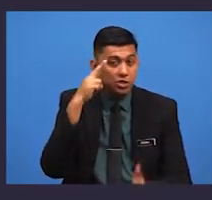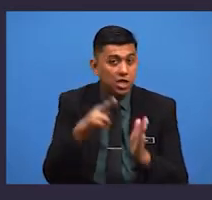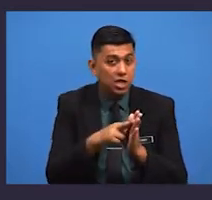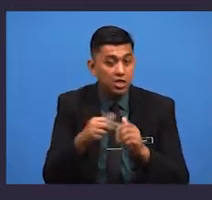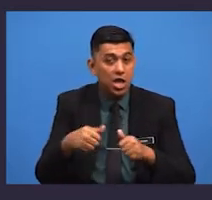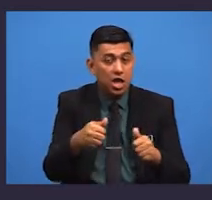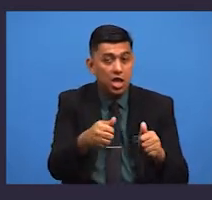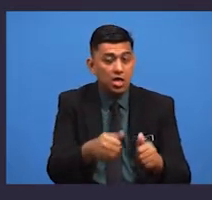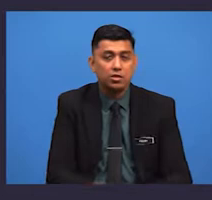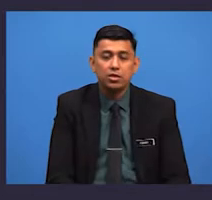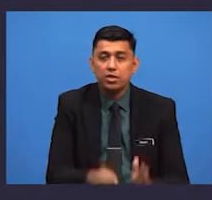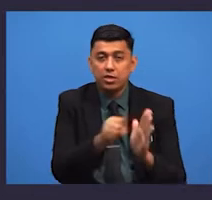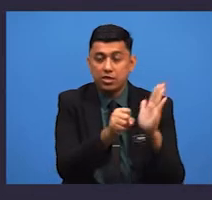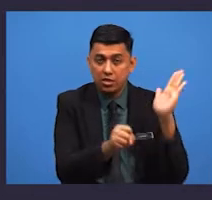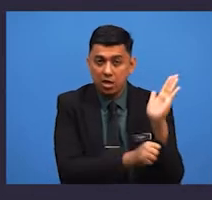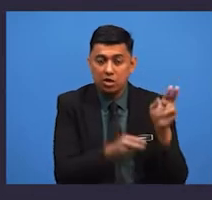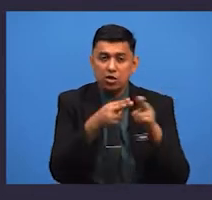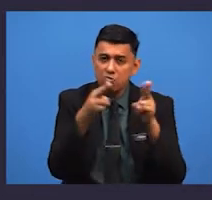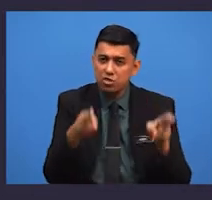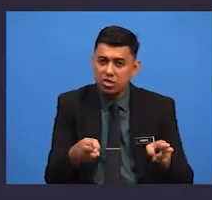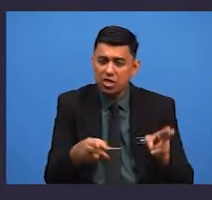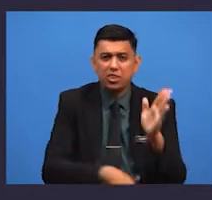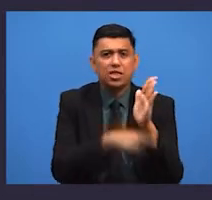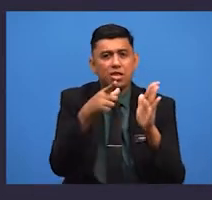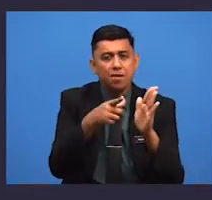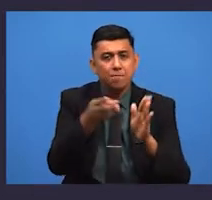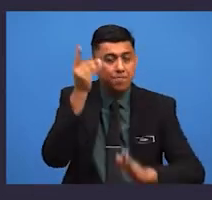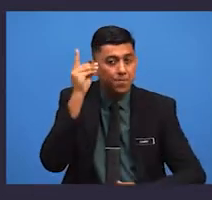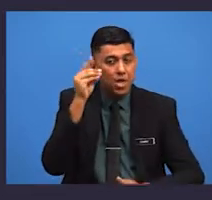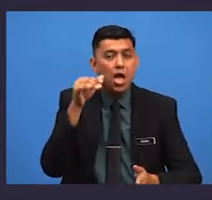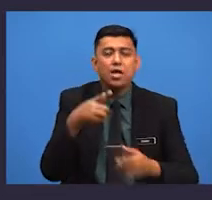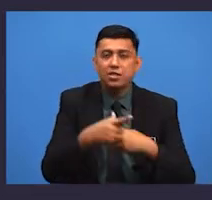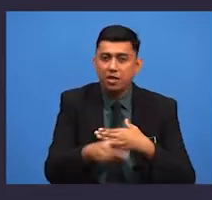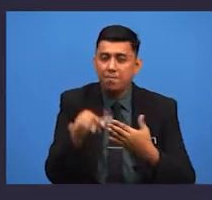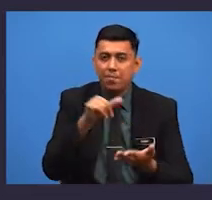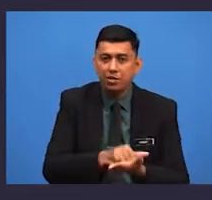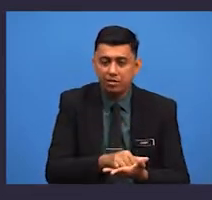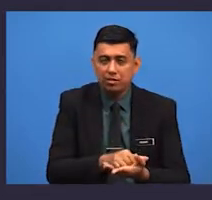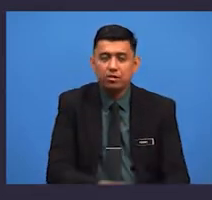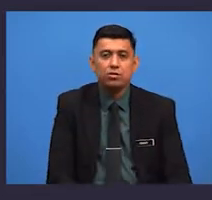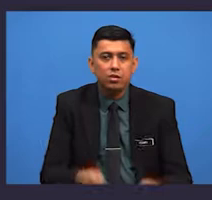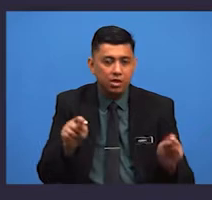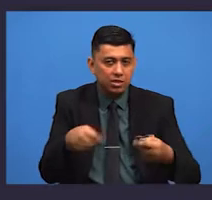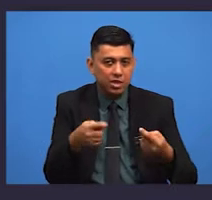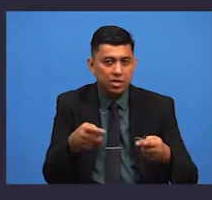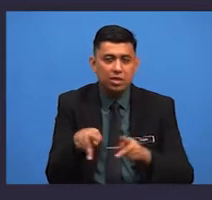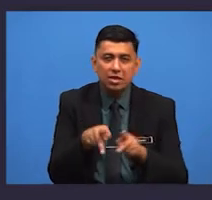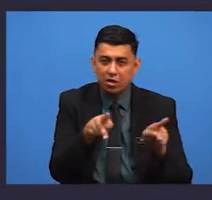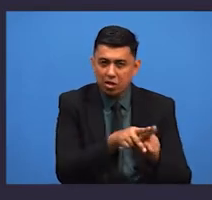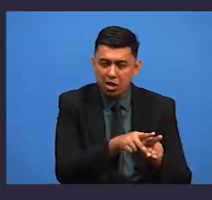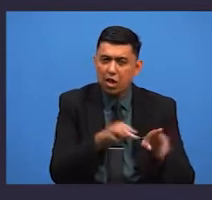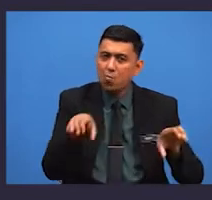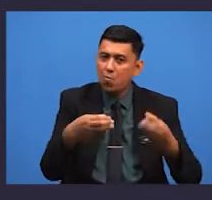Perhatikan carta alir. Syarat diuji terlebih dahulu. Selepas itu, tindakan